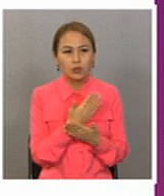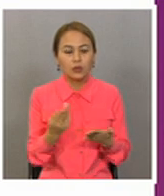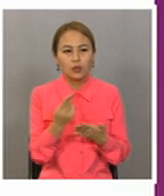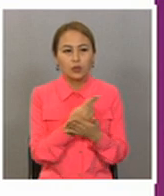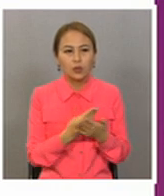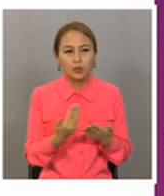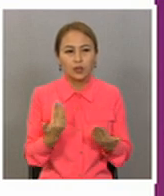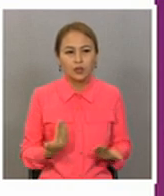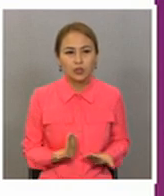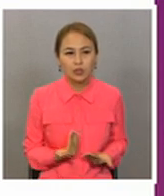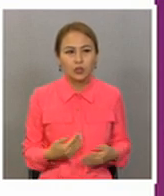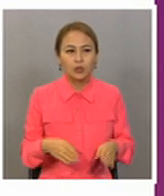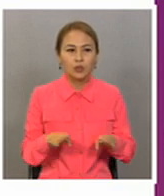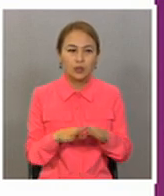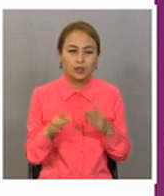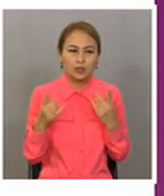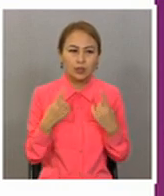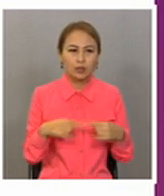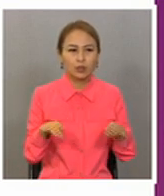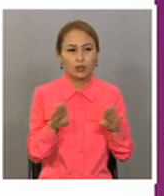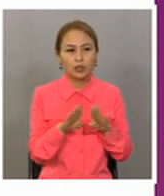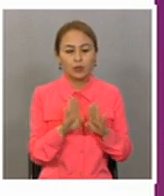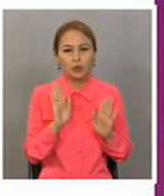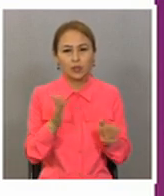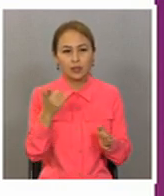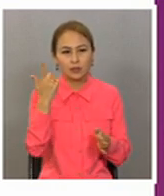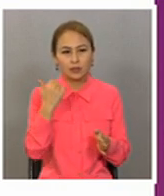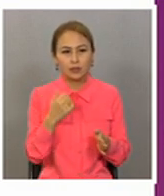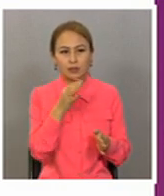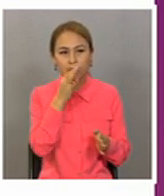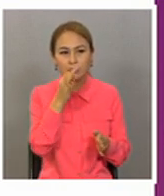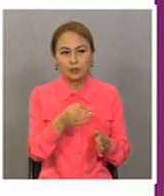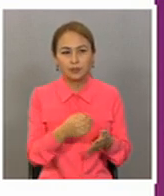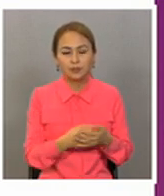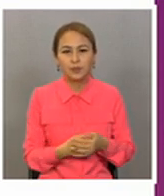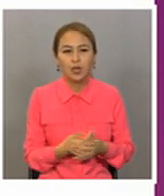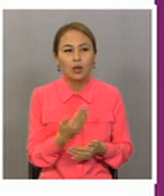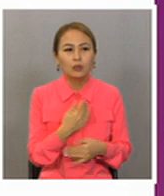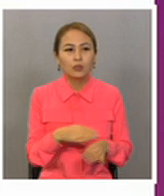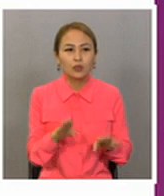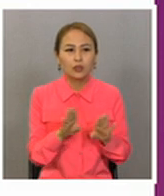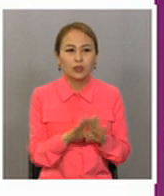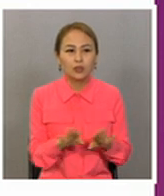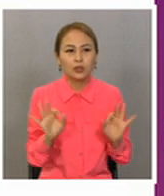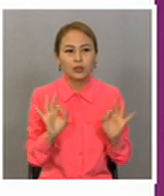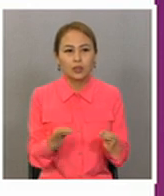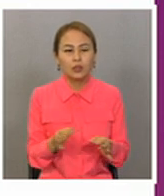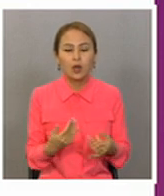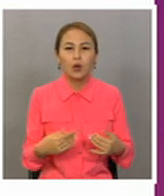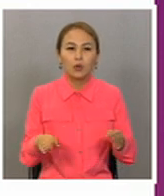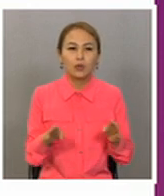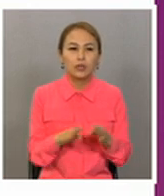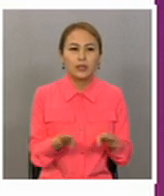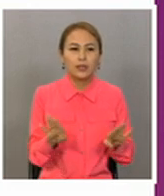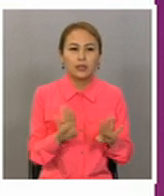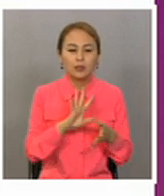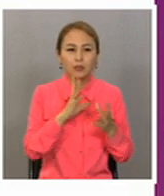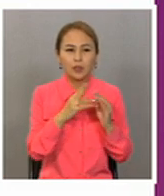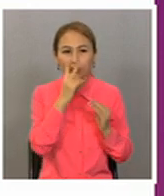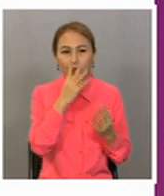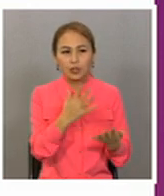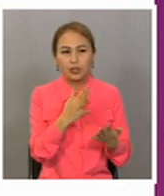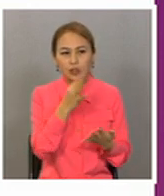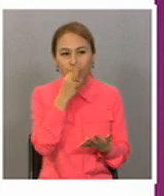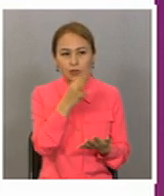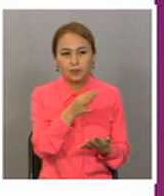суреттегі өмірдің ішінде өзіңіз де тұрғандай болар едіңіз, дейді. Бұл да дұрыс екен, осылай етіп бір